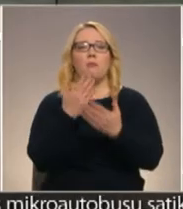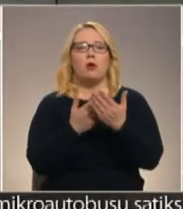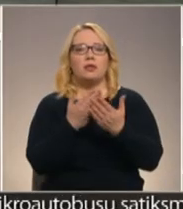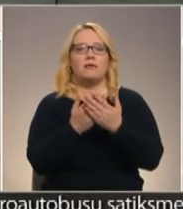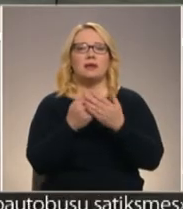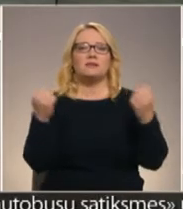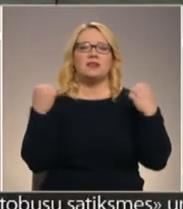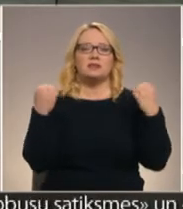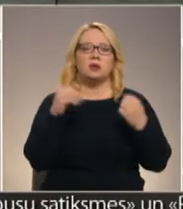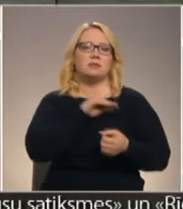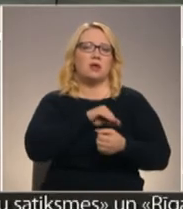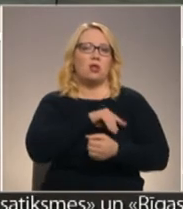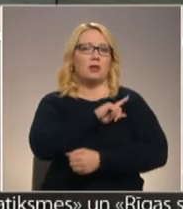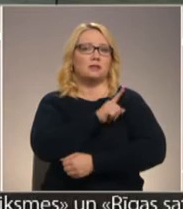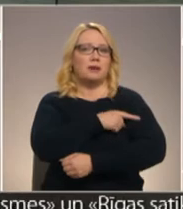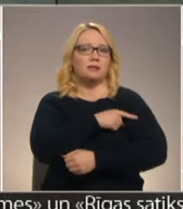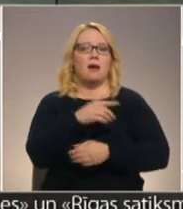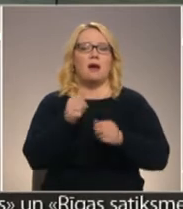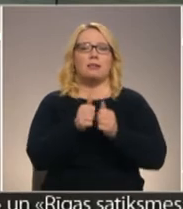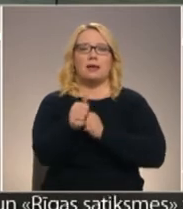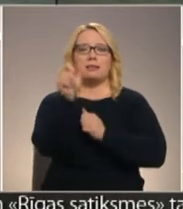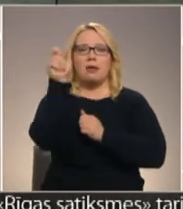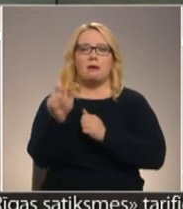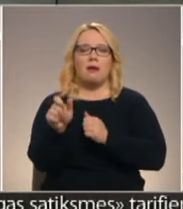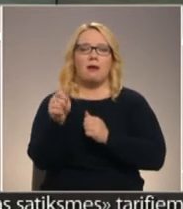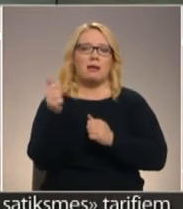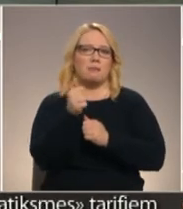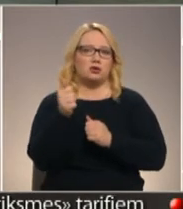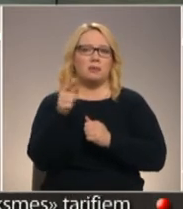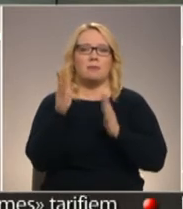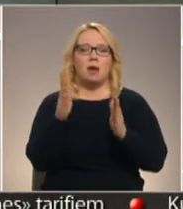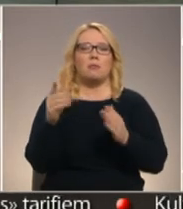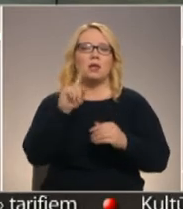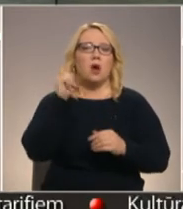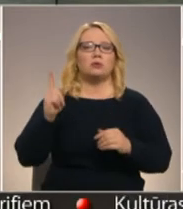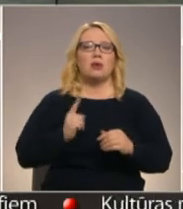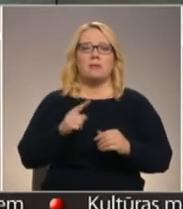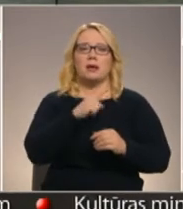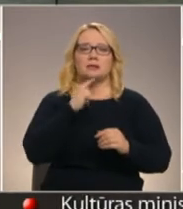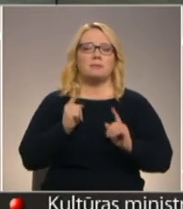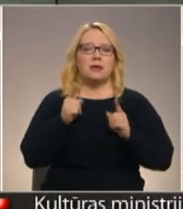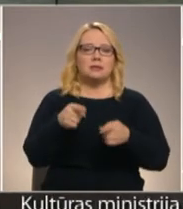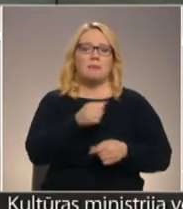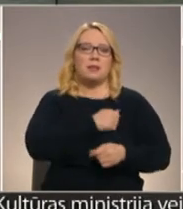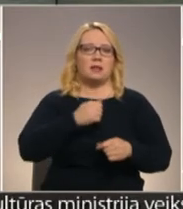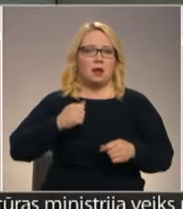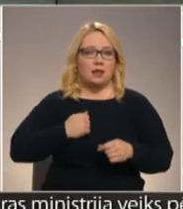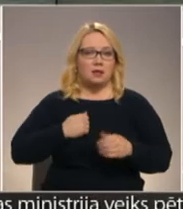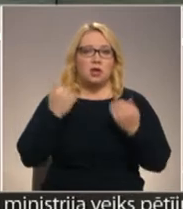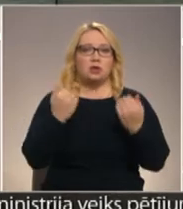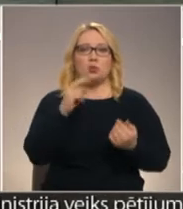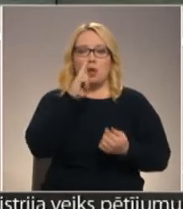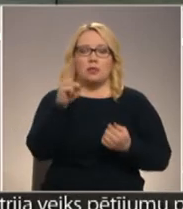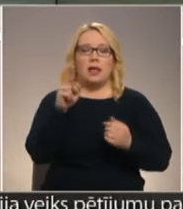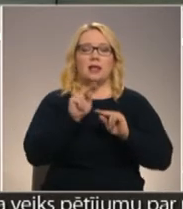Motivēts, fiziski un psiholoģiski spēcīgs ar līderu īpašībām. Tādam jābūt jaunsargam, kurš vēlas iestāties militārajā dienestā.